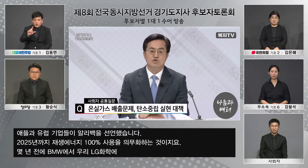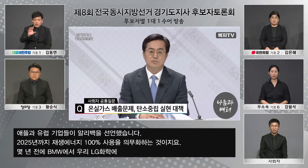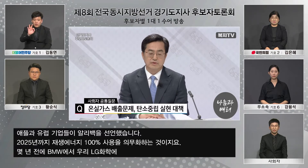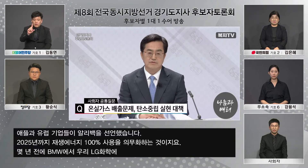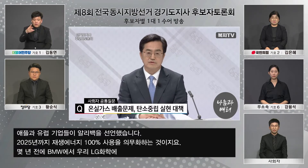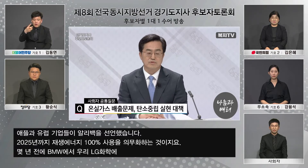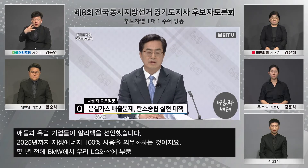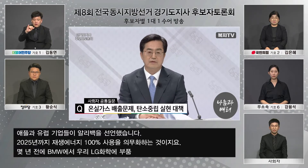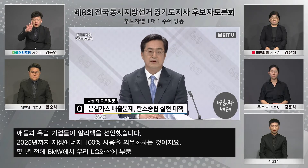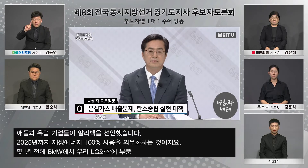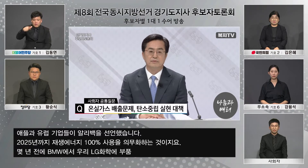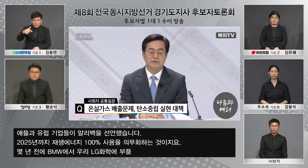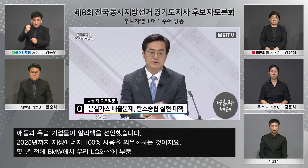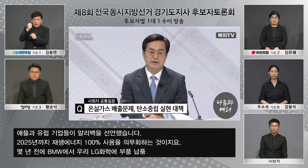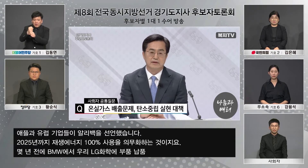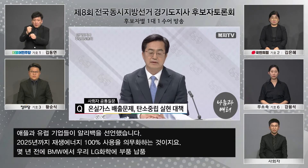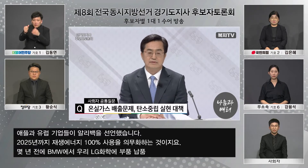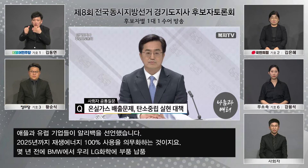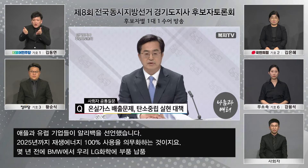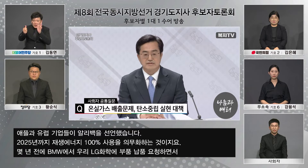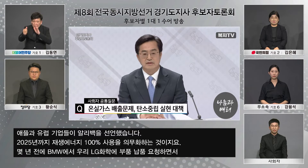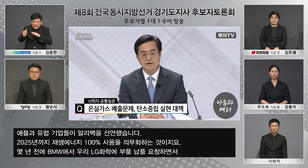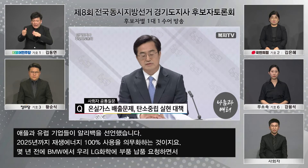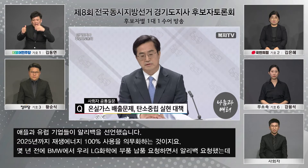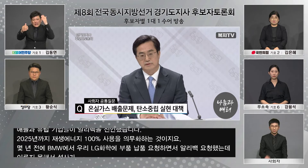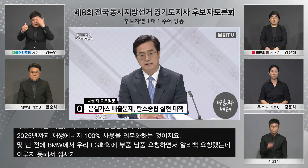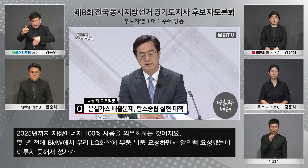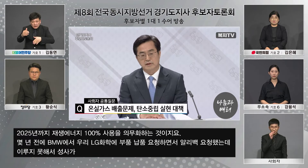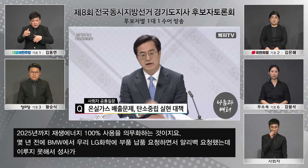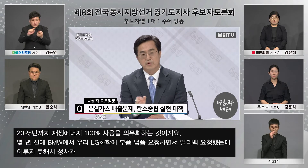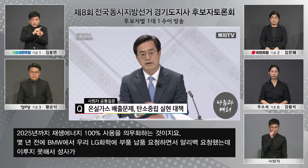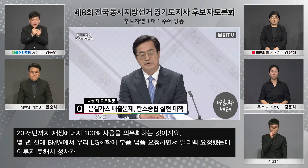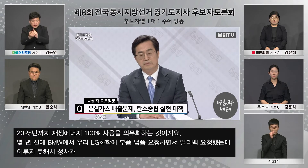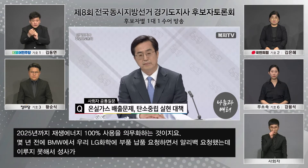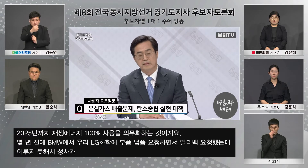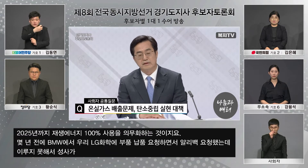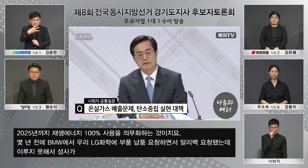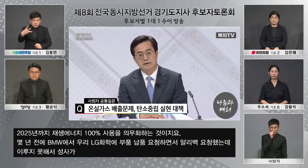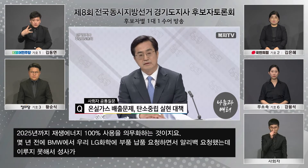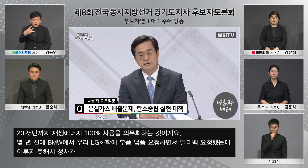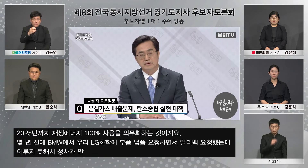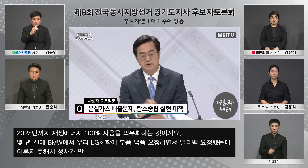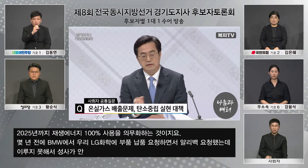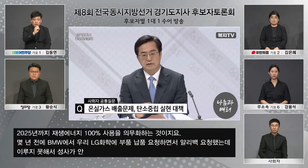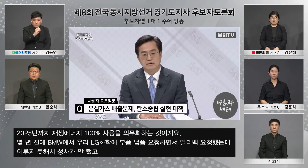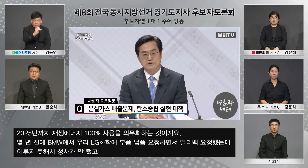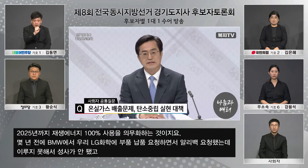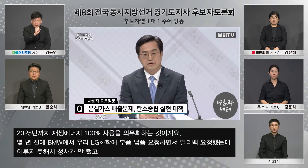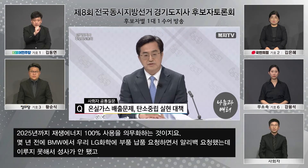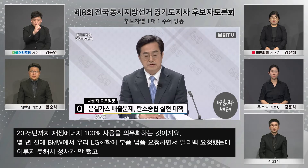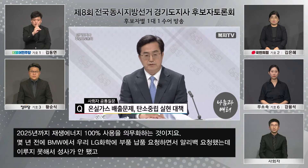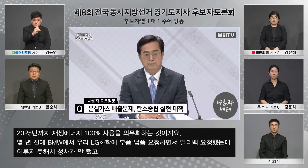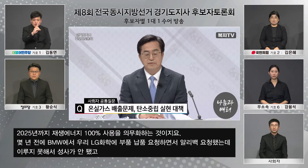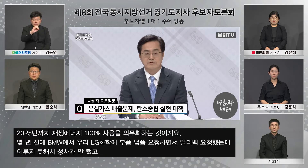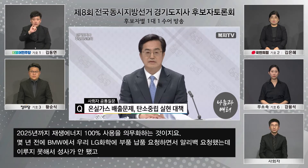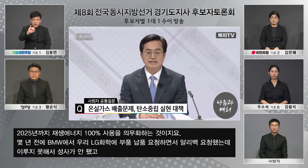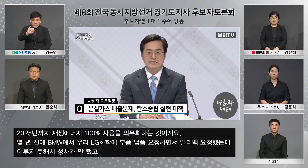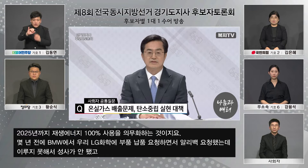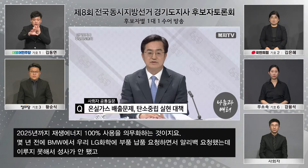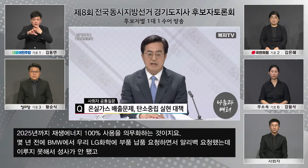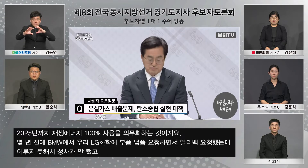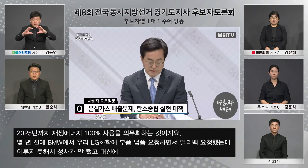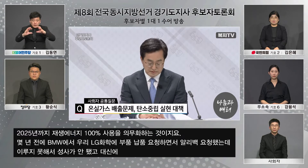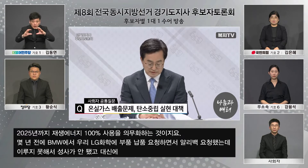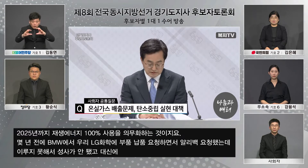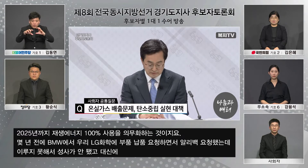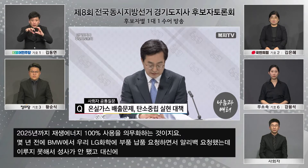이루지 못해서 성사가 안 됐고 대신에 삼성 SDI에서 해외에 있는 재생에너지 쓰는 생산